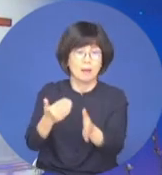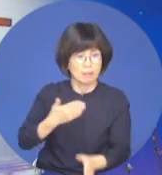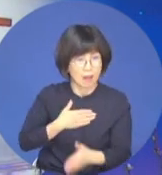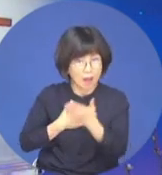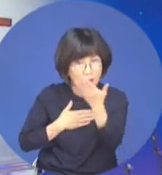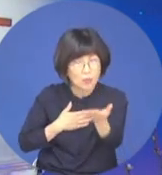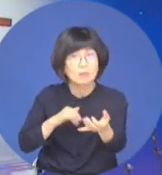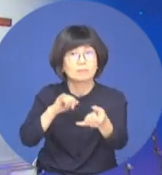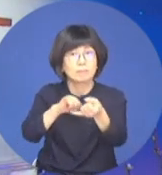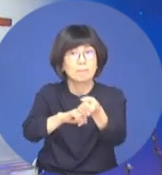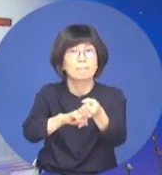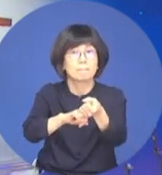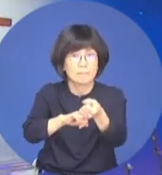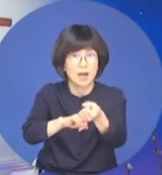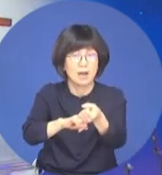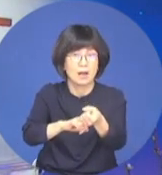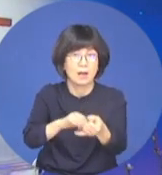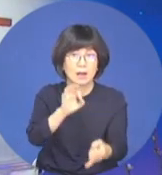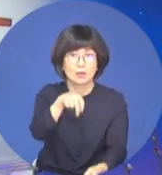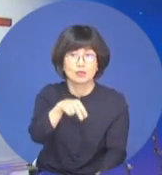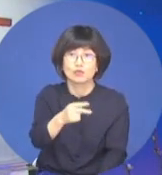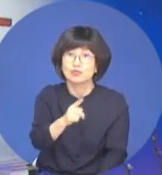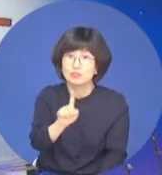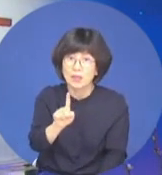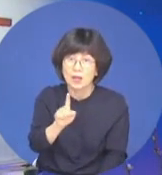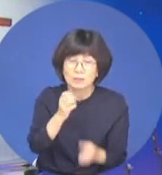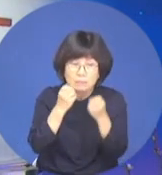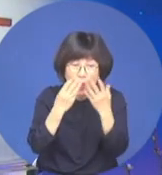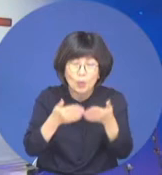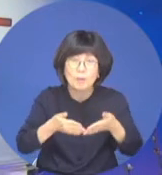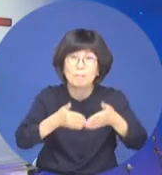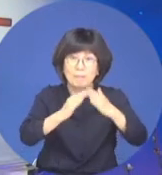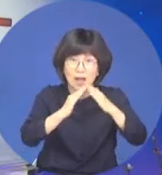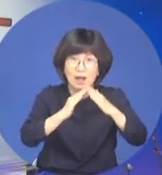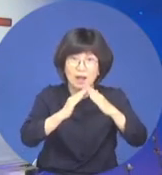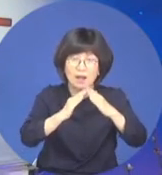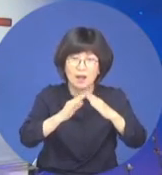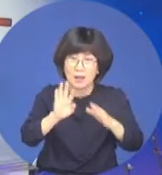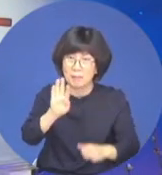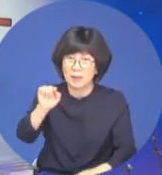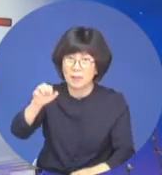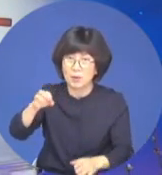약속한 유다를 새롭게 세우고 그 다음에 바벨론을 심판해서